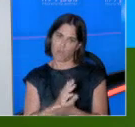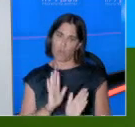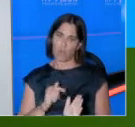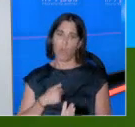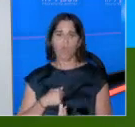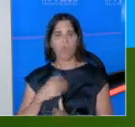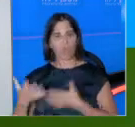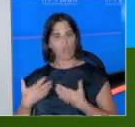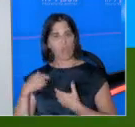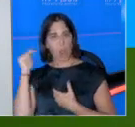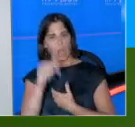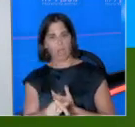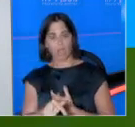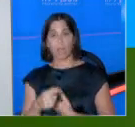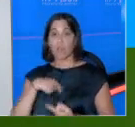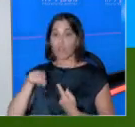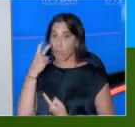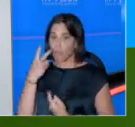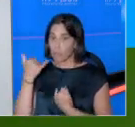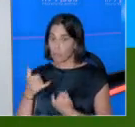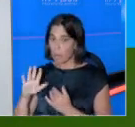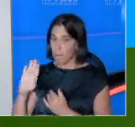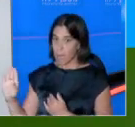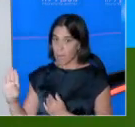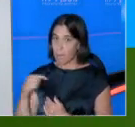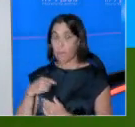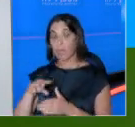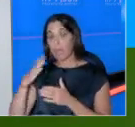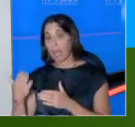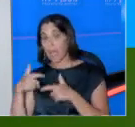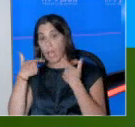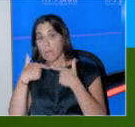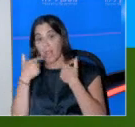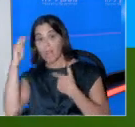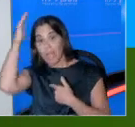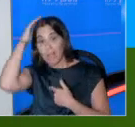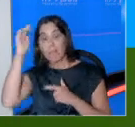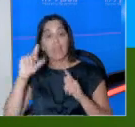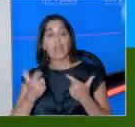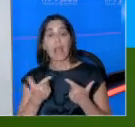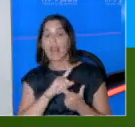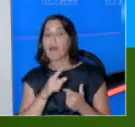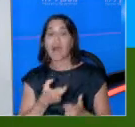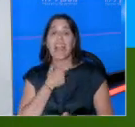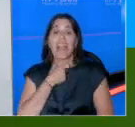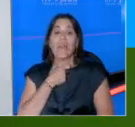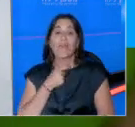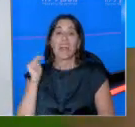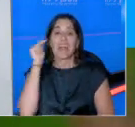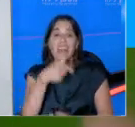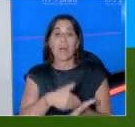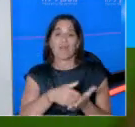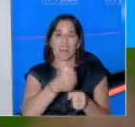ללכת למהלך הזה. מה שאנחנו רואים כאן מצד אחד את נתניהו מסביר לנפתלי בנט למה אין לו שום ברירה אלא ללכת למהלך